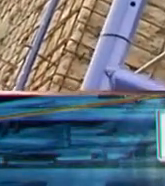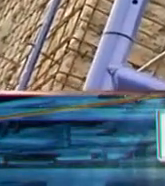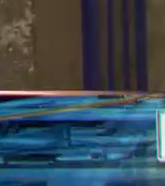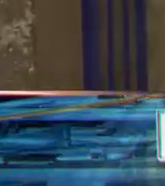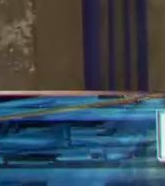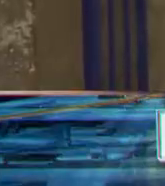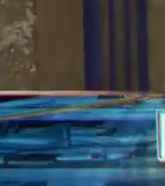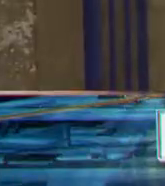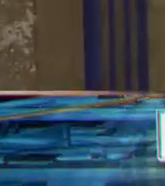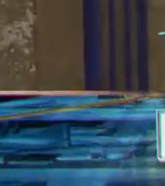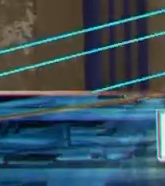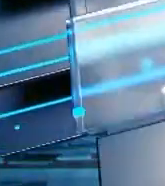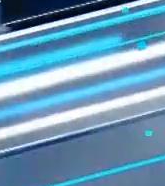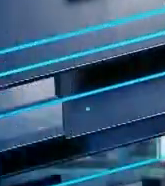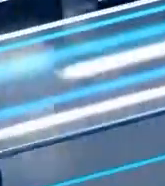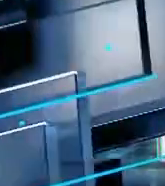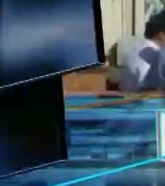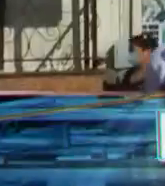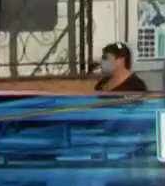көріп қайтты.